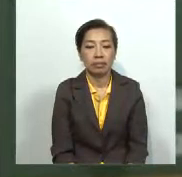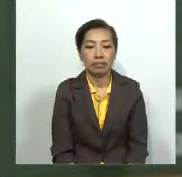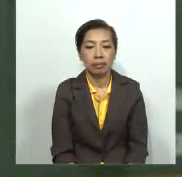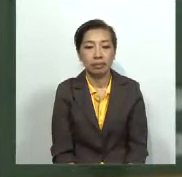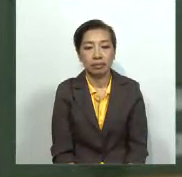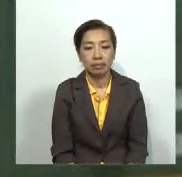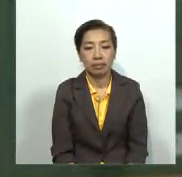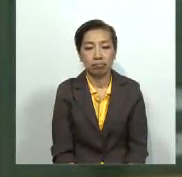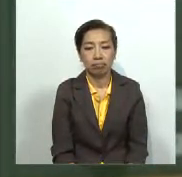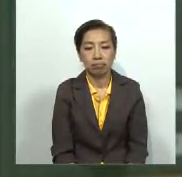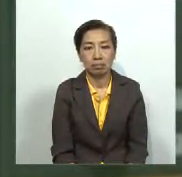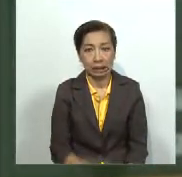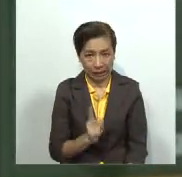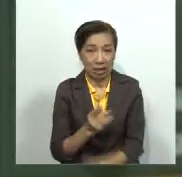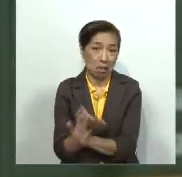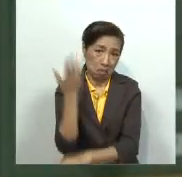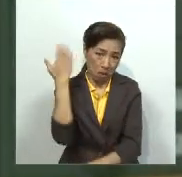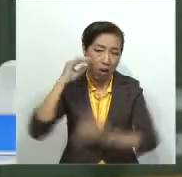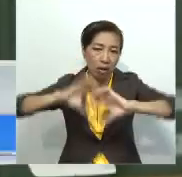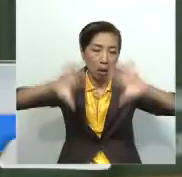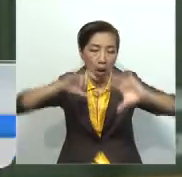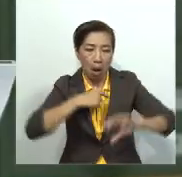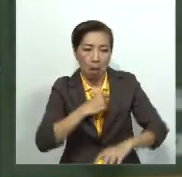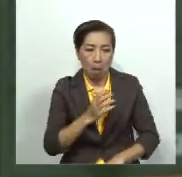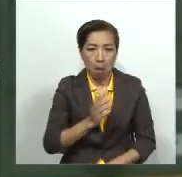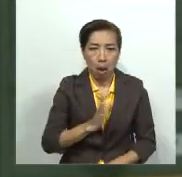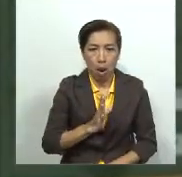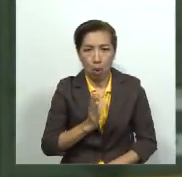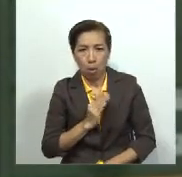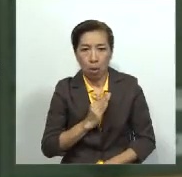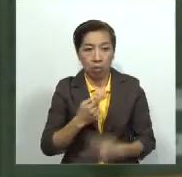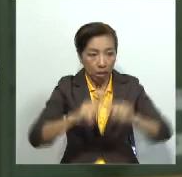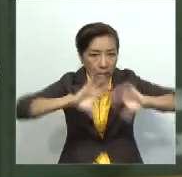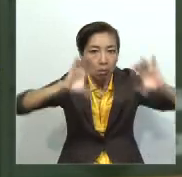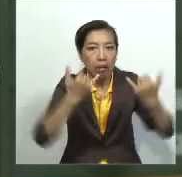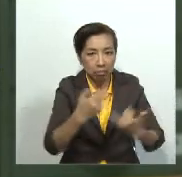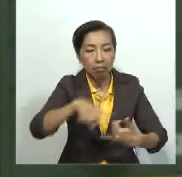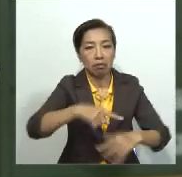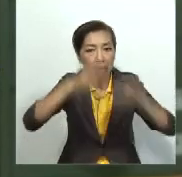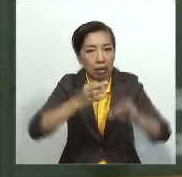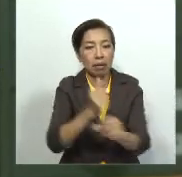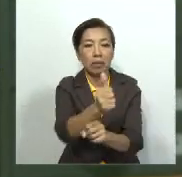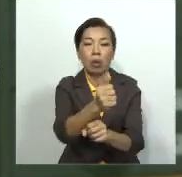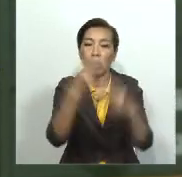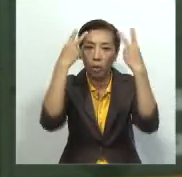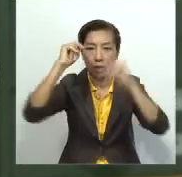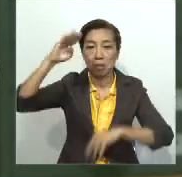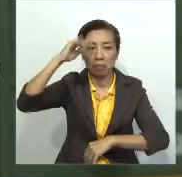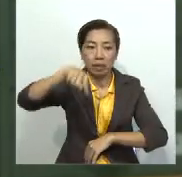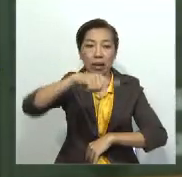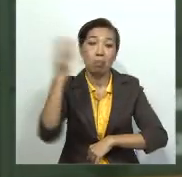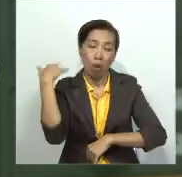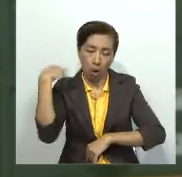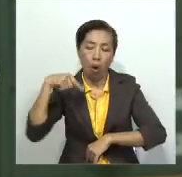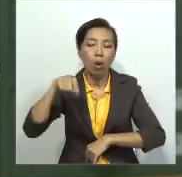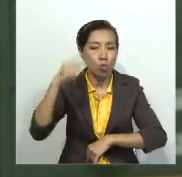จริงๆแล้วก็ไม่มีใครกล้าทำฮะไม่ว่ารัฐบาลชุดไหนก็ไม่กล้าทำเพิ่งจะมีในรัฐบาลชุดนี้ฮะซึ่งท่านนายกเนี่ยเคยอยู่แถวนี้อยู่